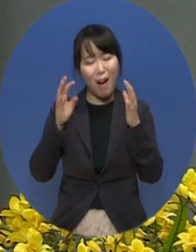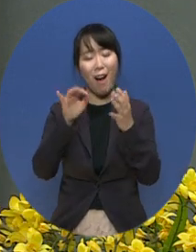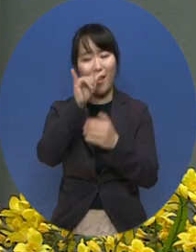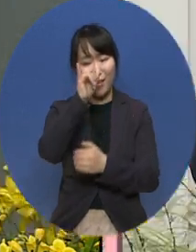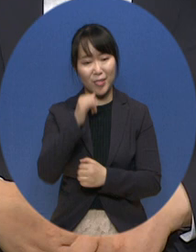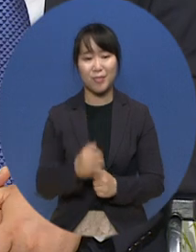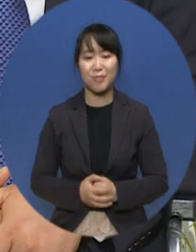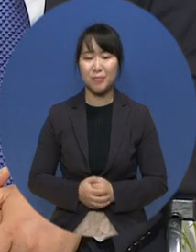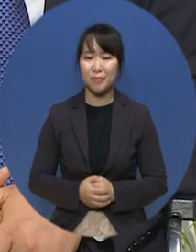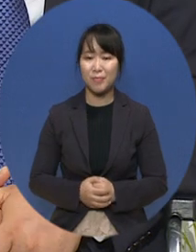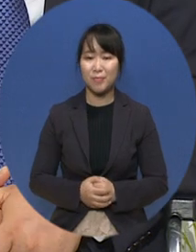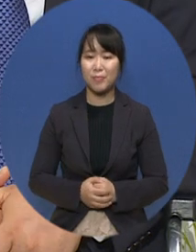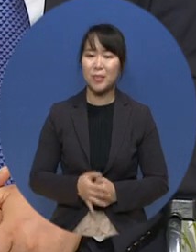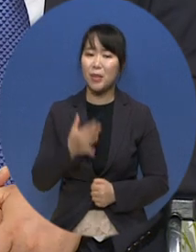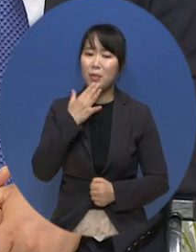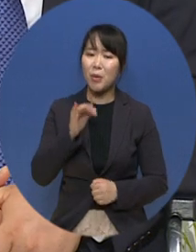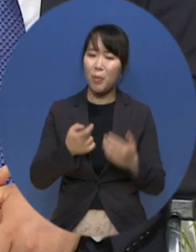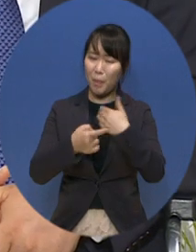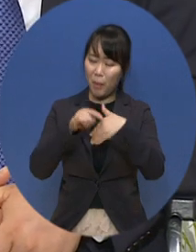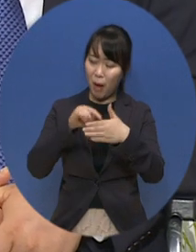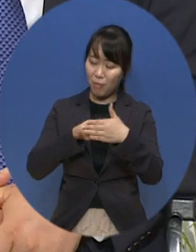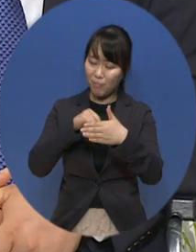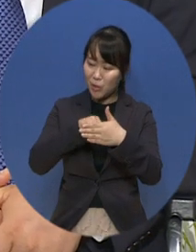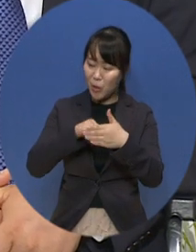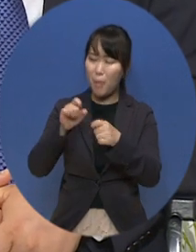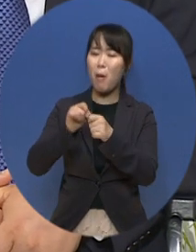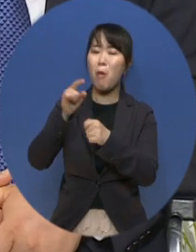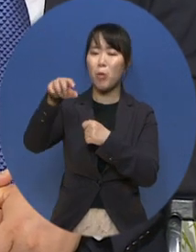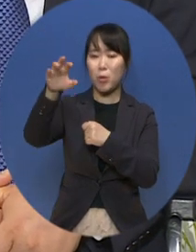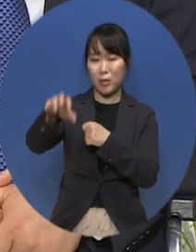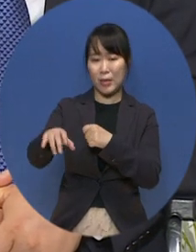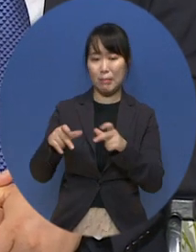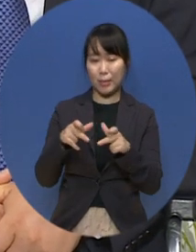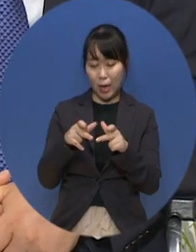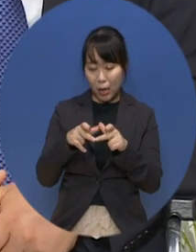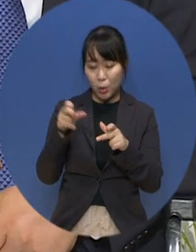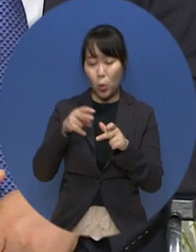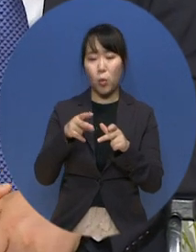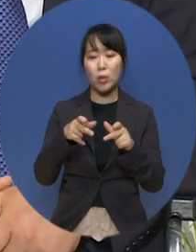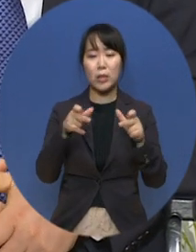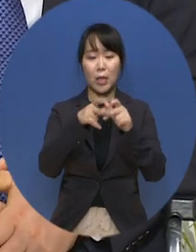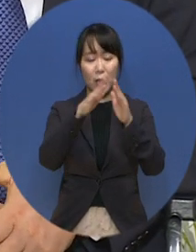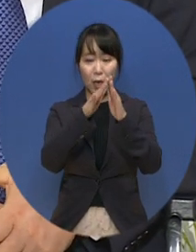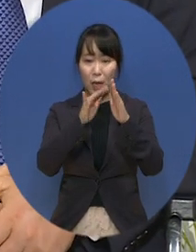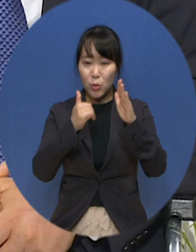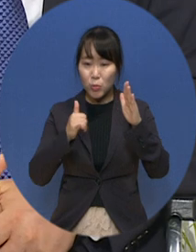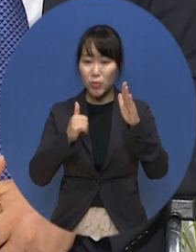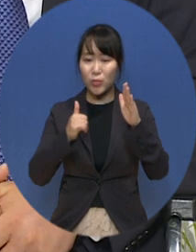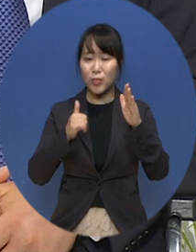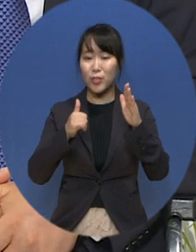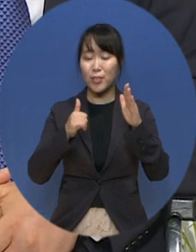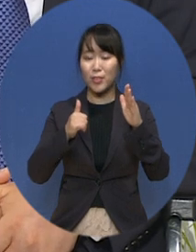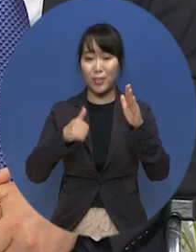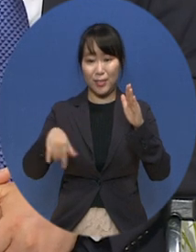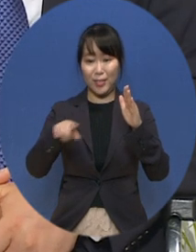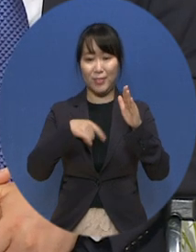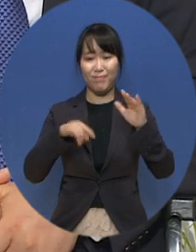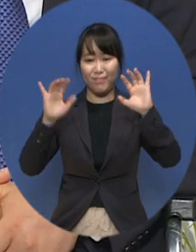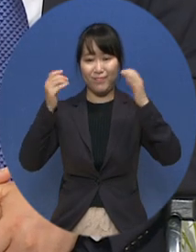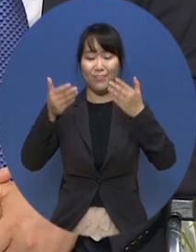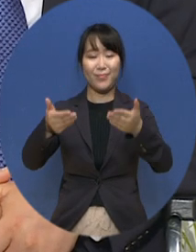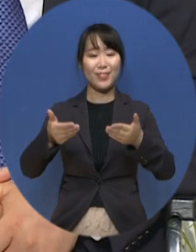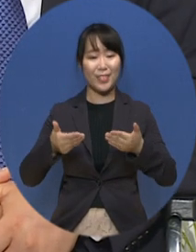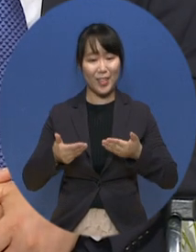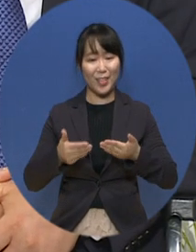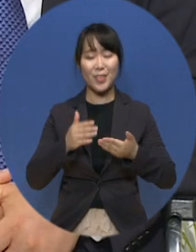4 물론 마음 쪽으로 멀리서 예 장애인이나 장애인 가족 분들이 에 이렇게 원 해주신